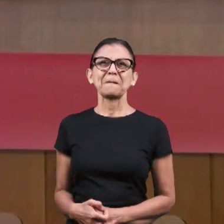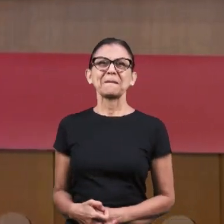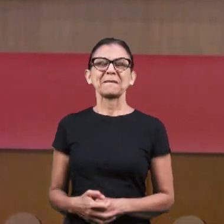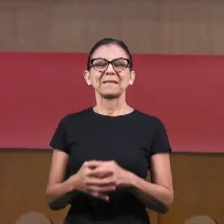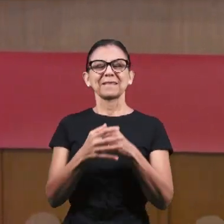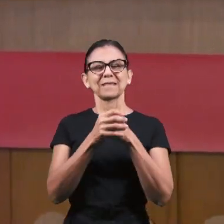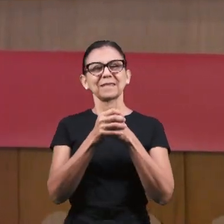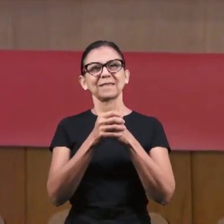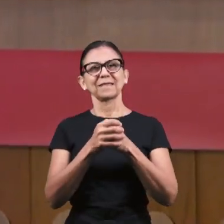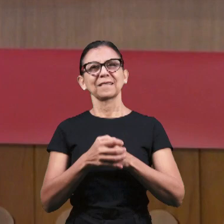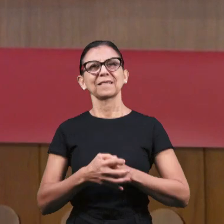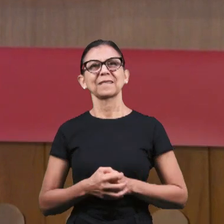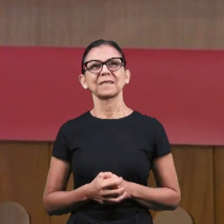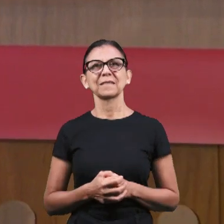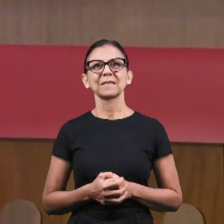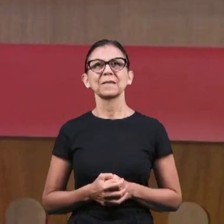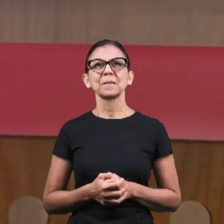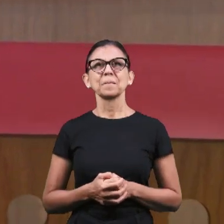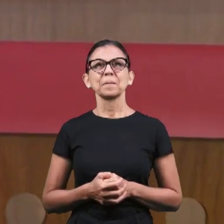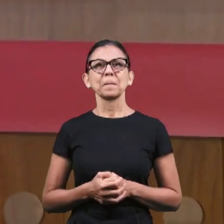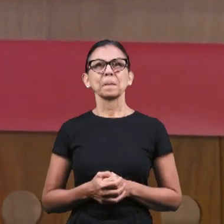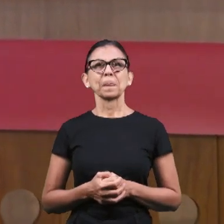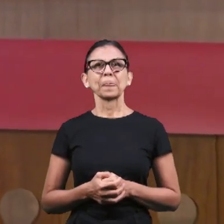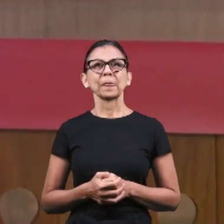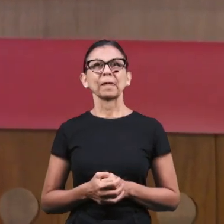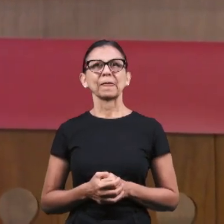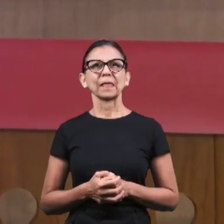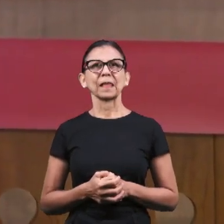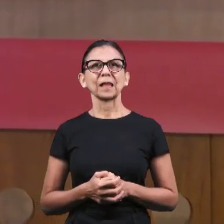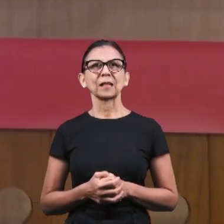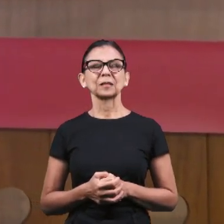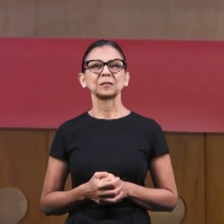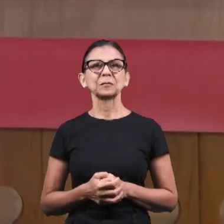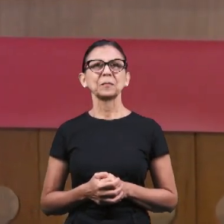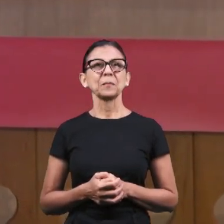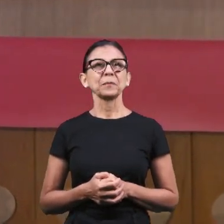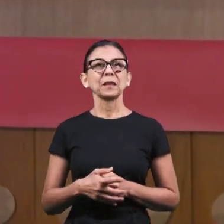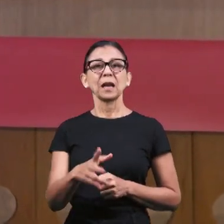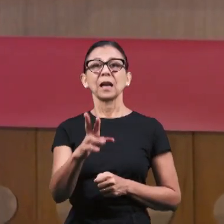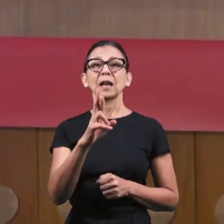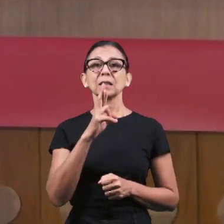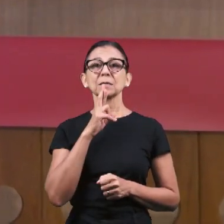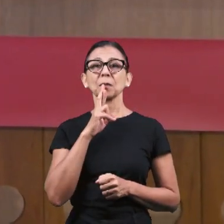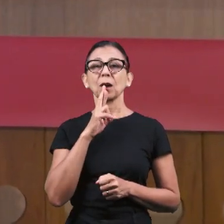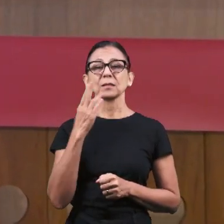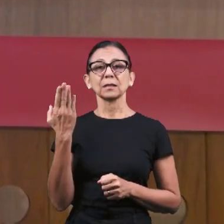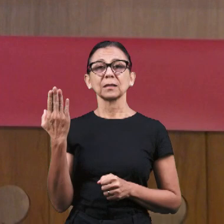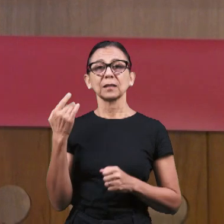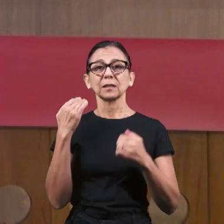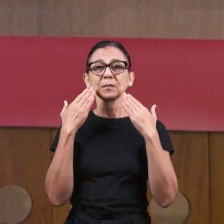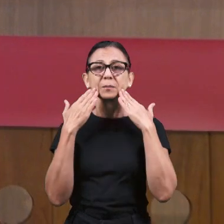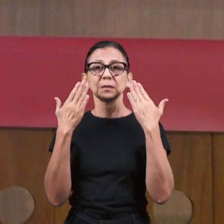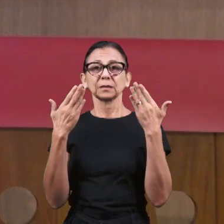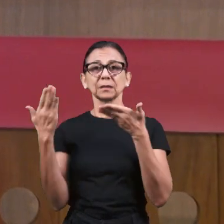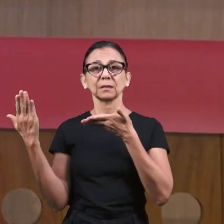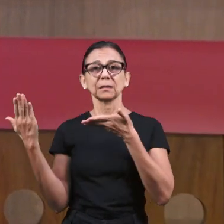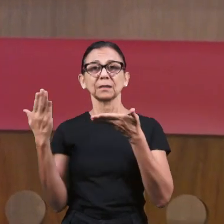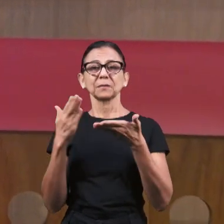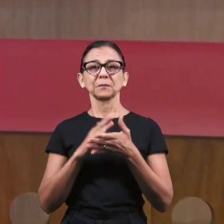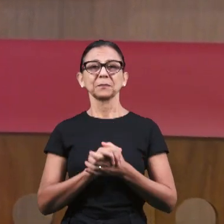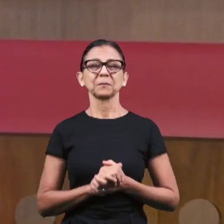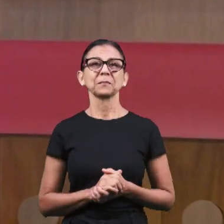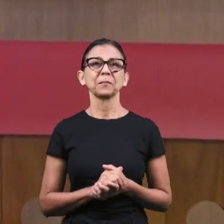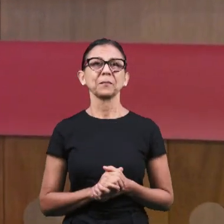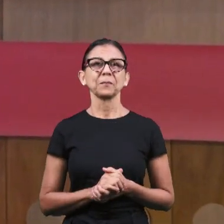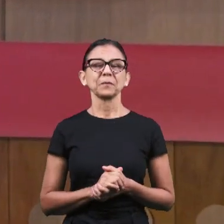Amen, mes frères. Nous allons passer quelques réponses. Nous avons déjà les réponses. Maintenant, nous allons passer ce qui est venu à